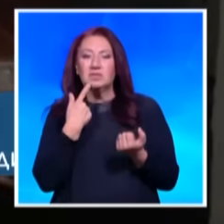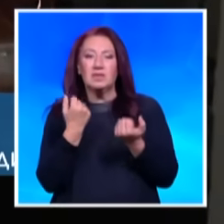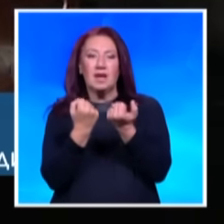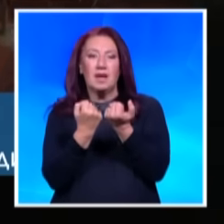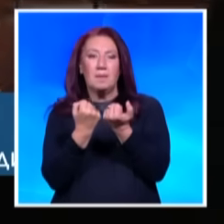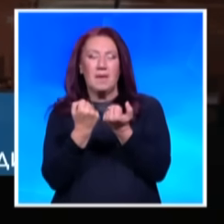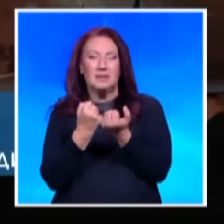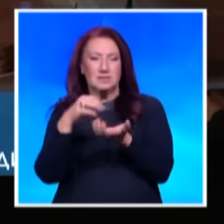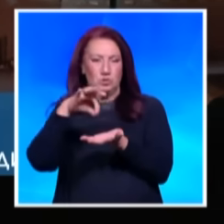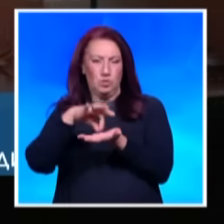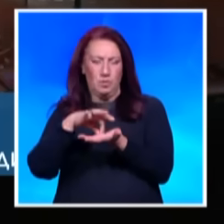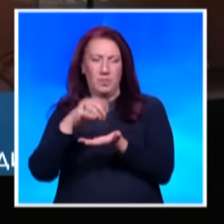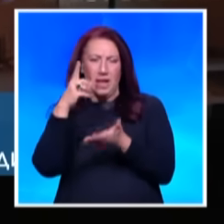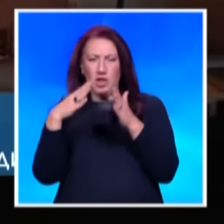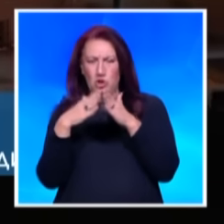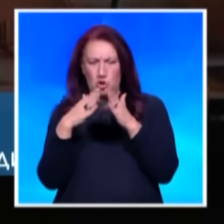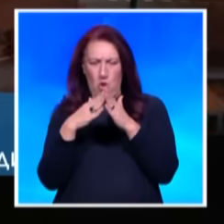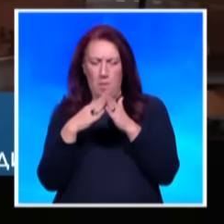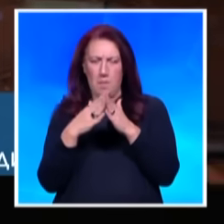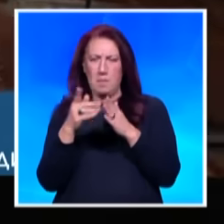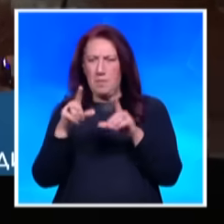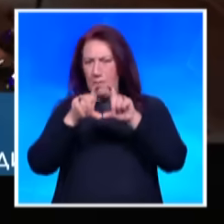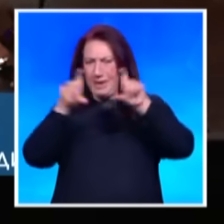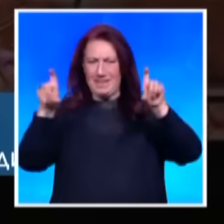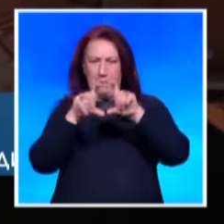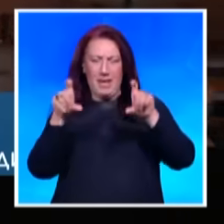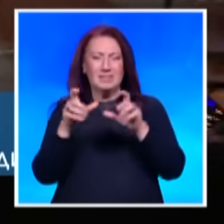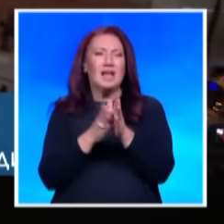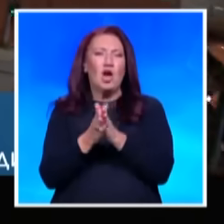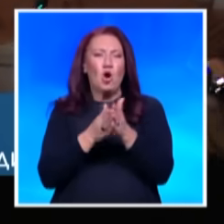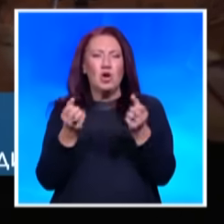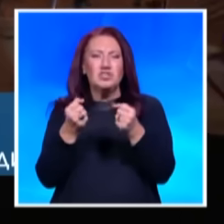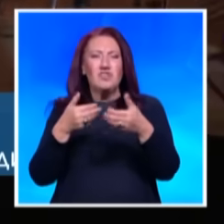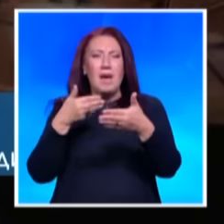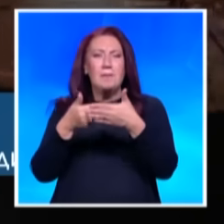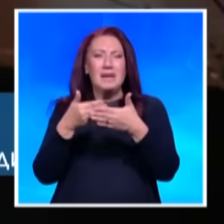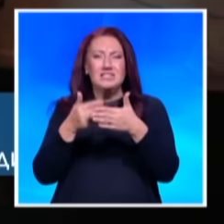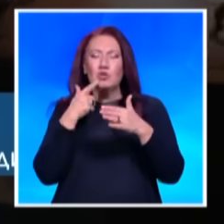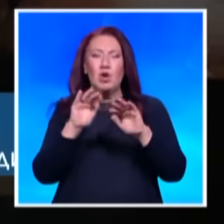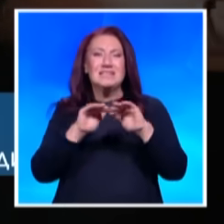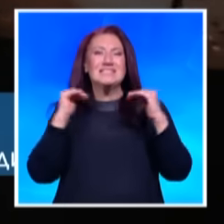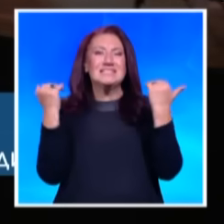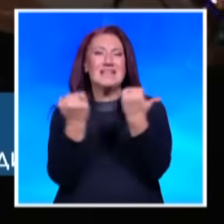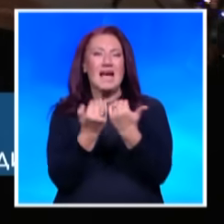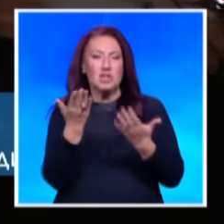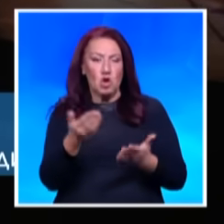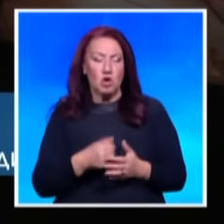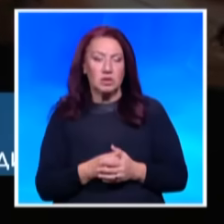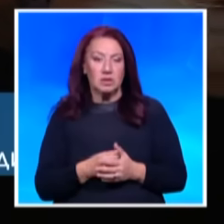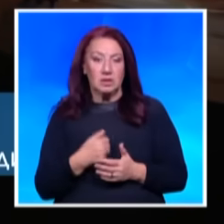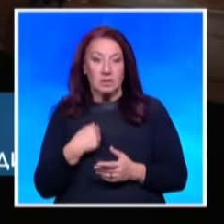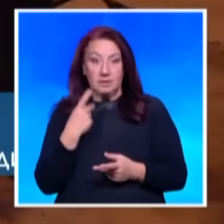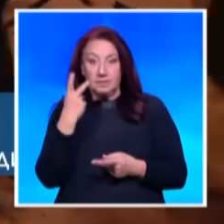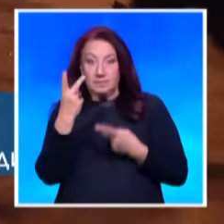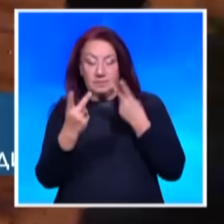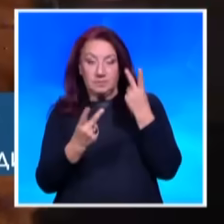на хора, които живеят непосредствено до стадион на Васил Левски. Трябва да ви кажем, че ние наблюдавахме и